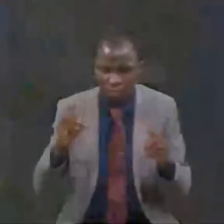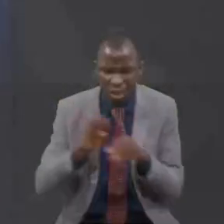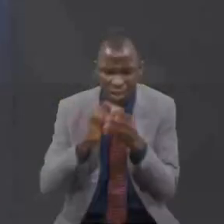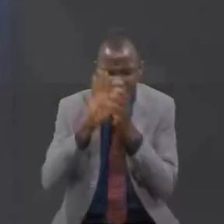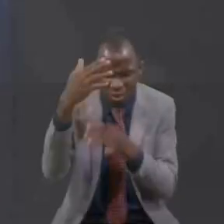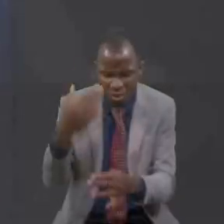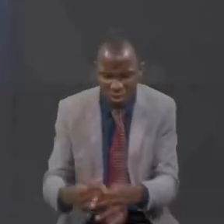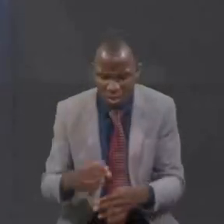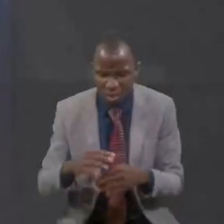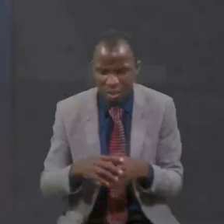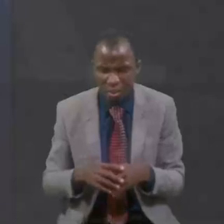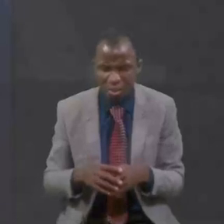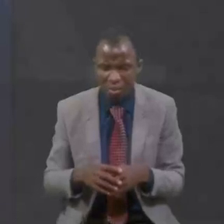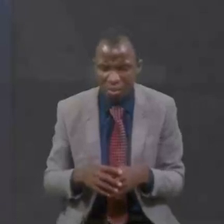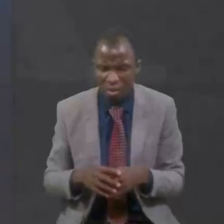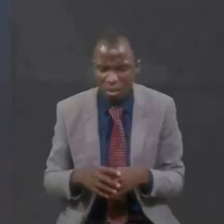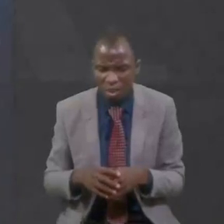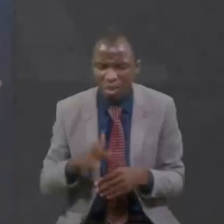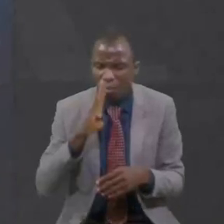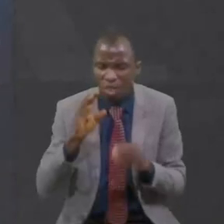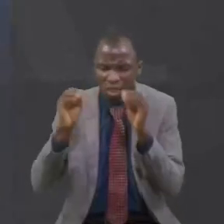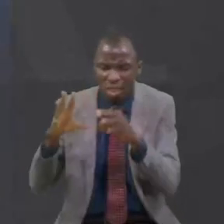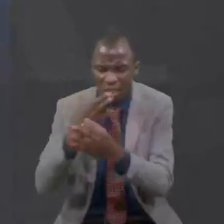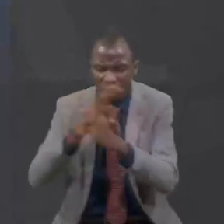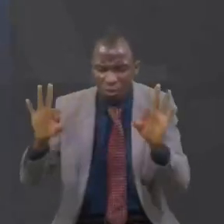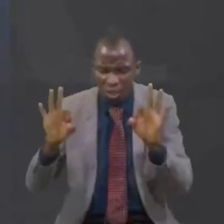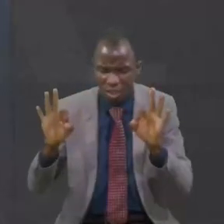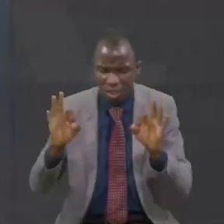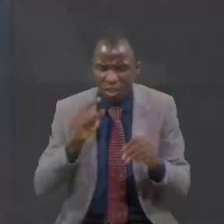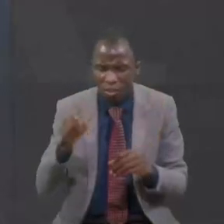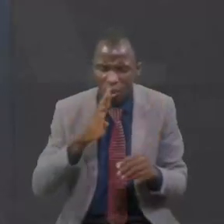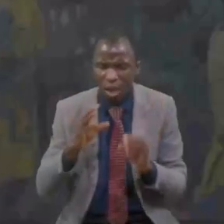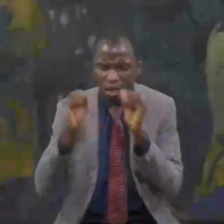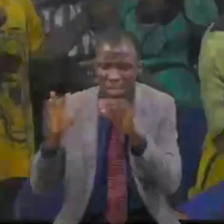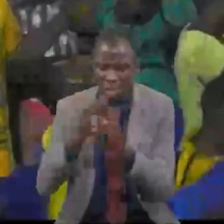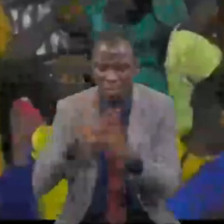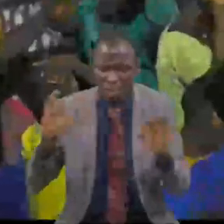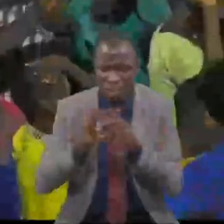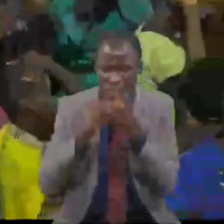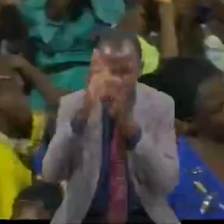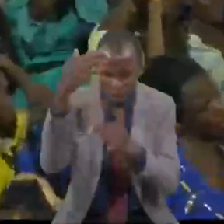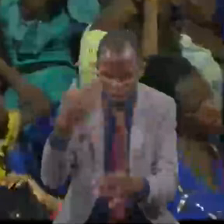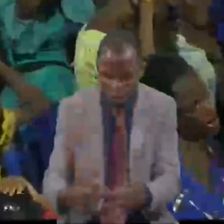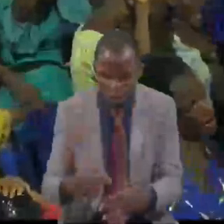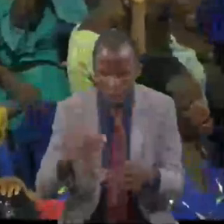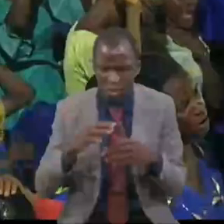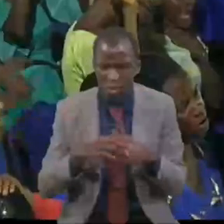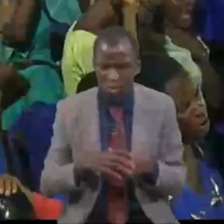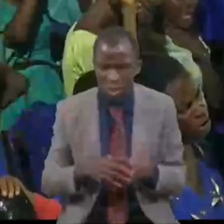délivré soyez affranchis vous êtes affranchis au nom de